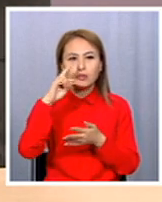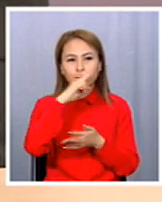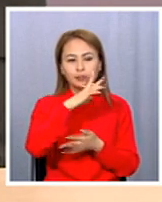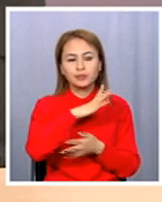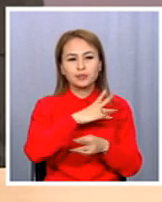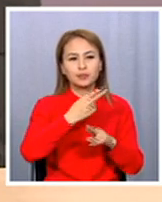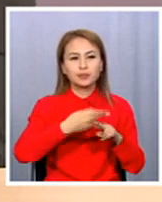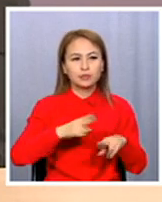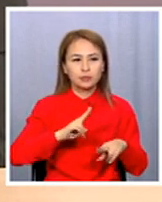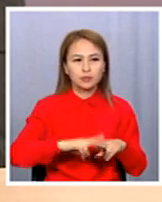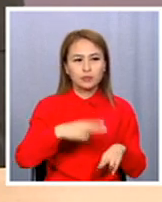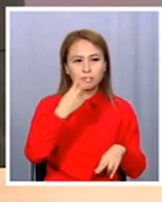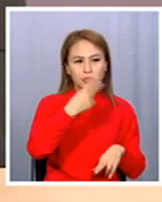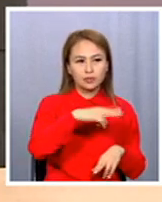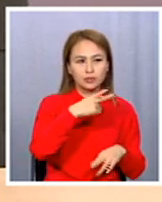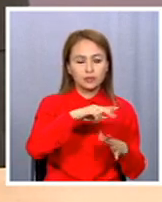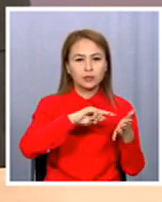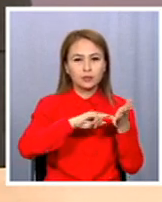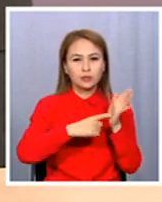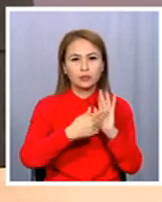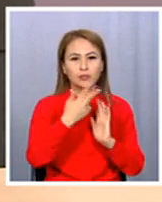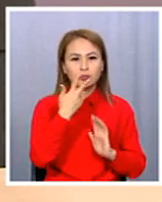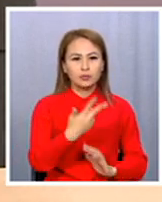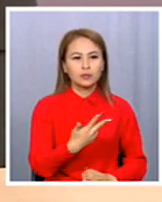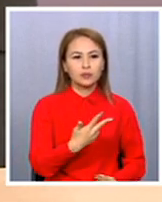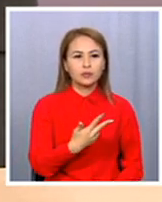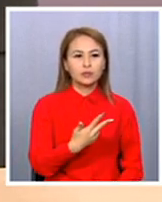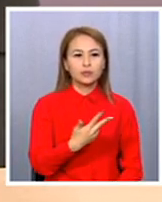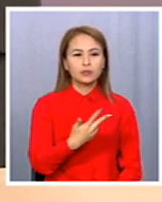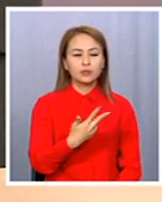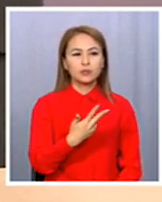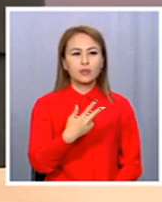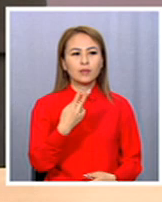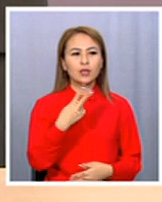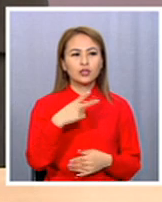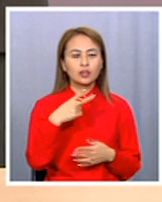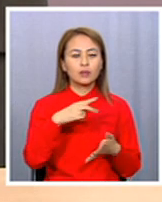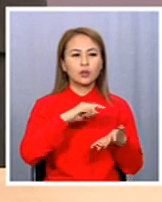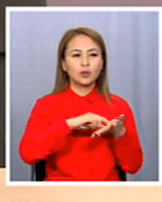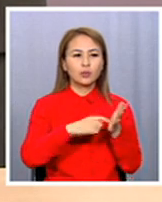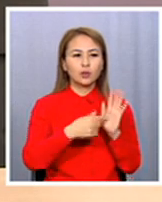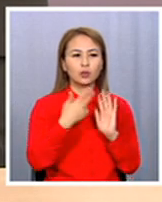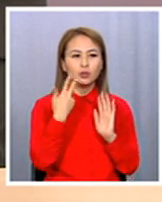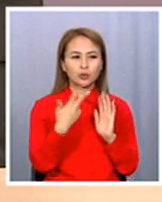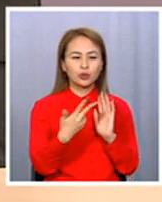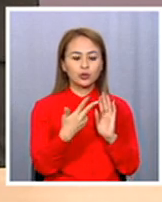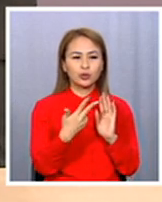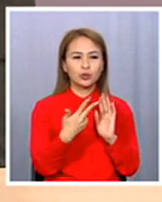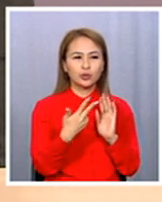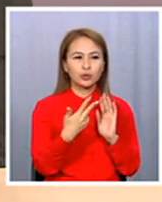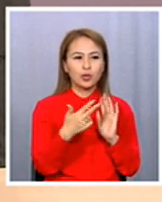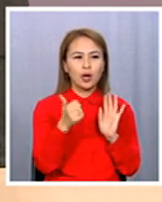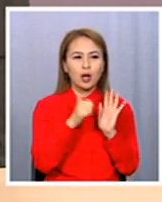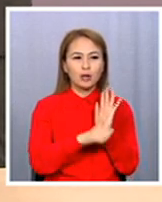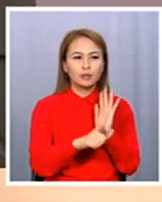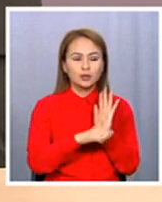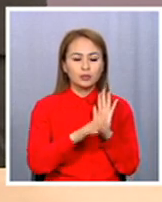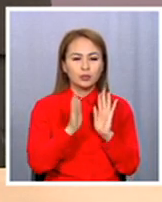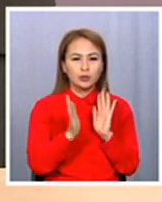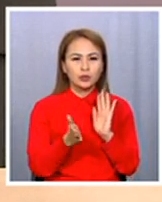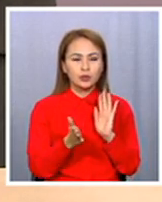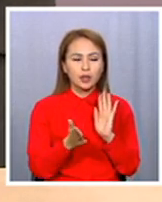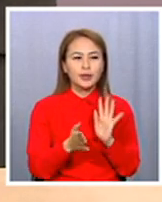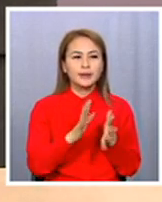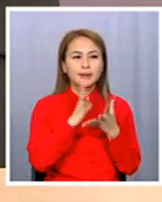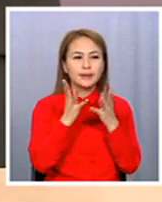Сондықтан 20-ны 3-ке көбейтеміз. 20 мен 3-тің көбейтіндісі 60-ға тең.